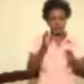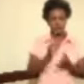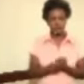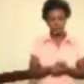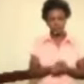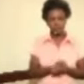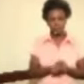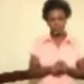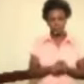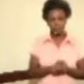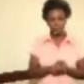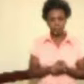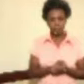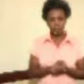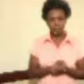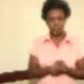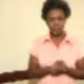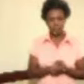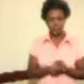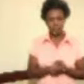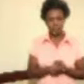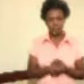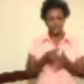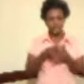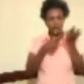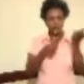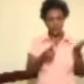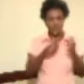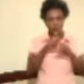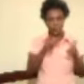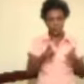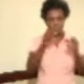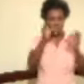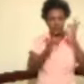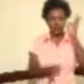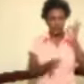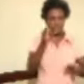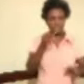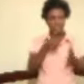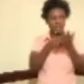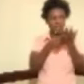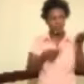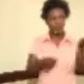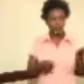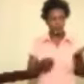décider, qui devra trancher. Non, mais c'est quoi la Haute Cour de justice? Ah bon, la Haute Cour de justice, c'est le Sénat.